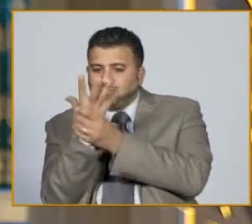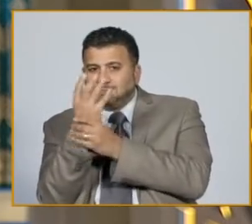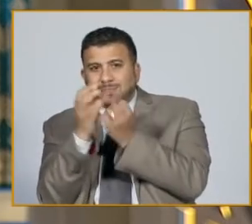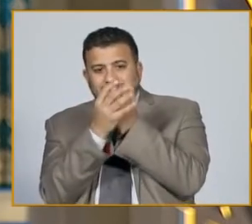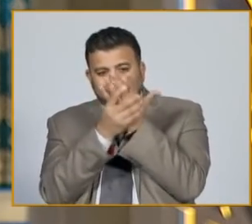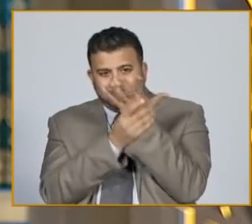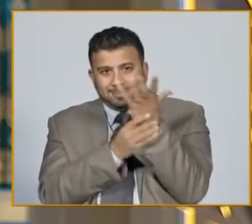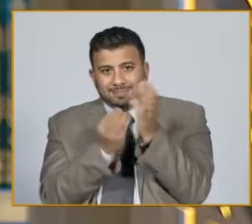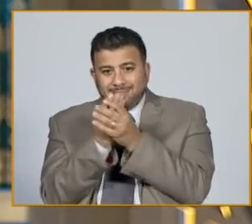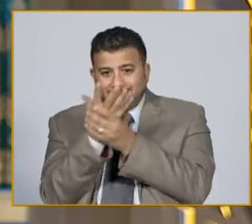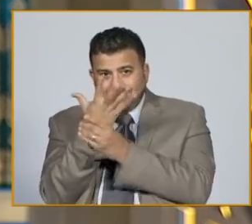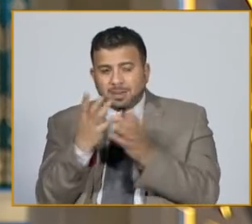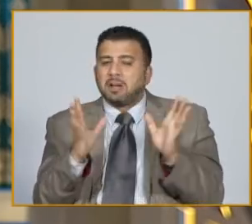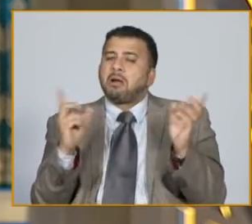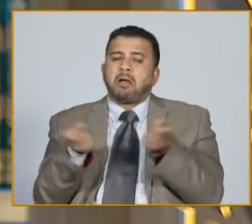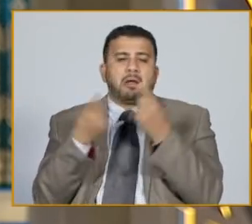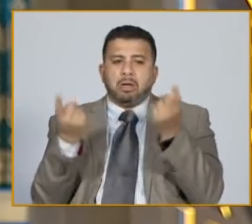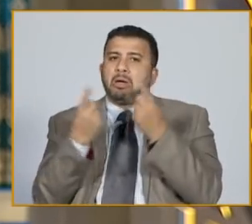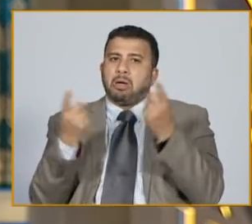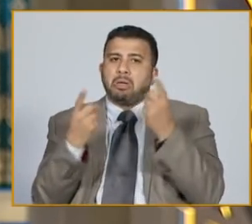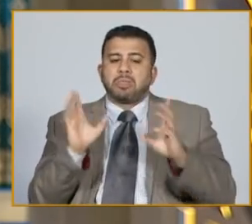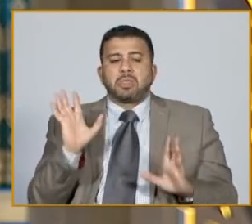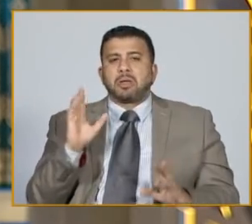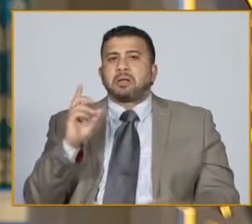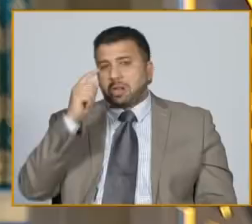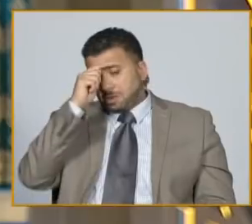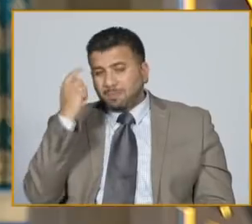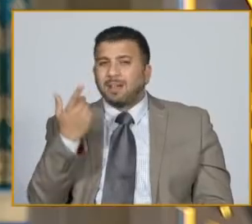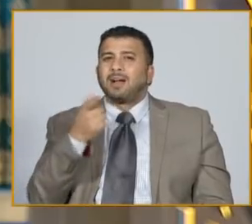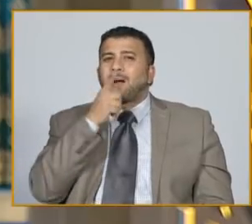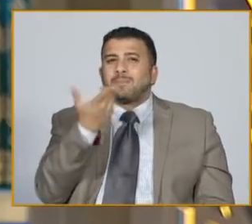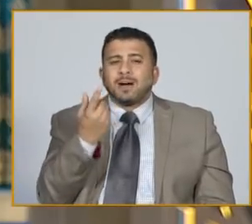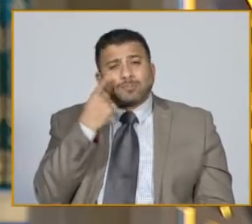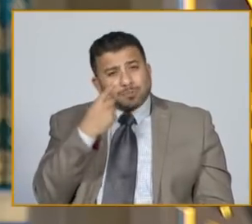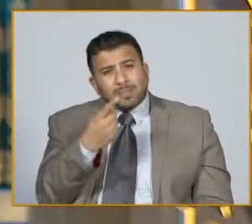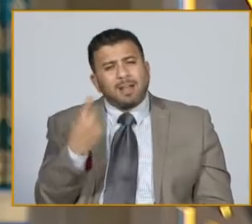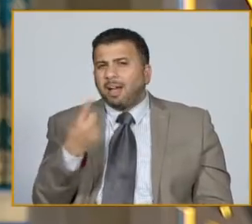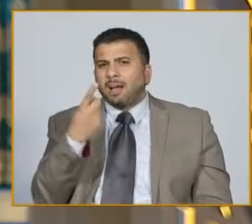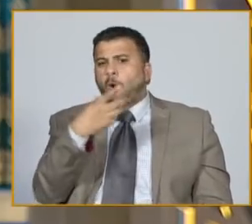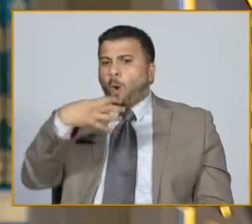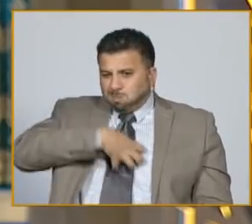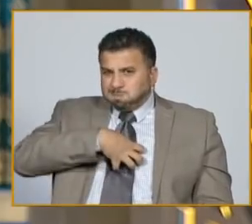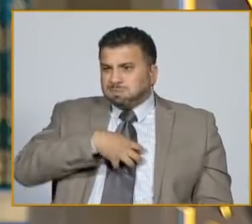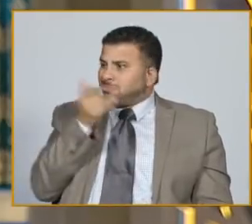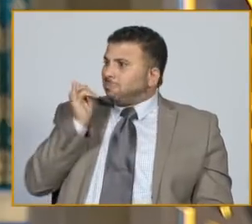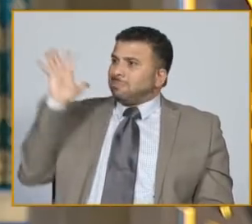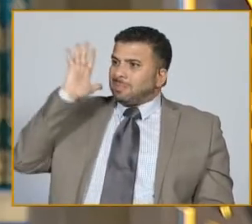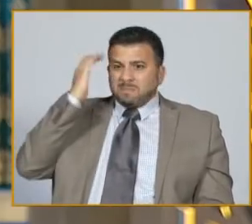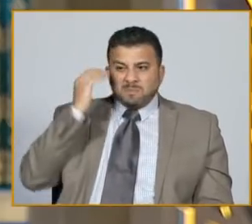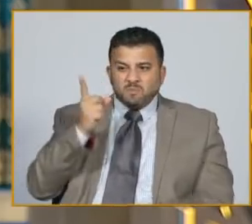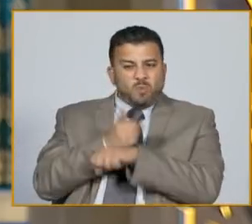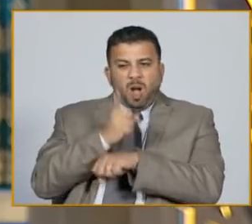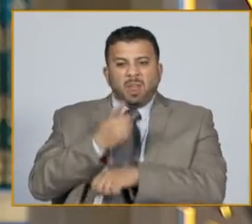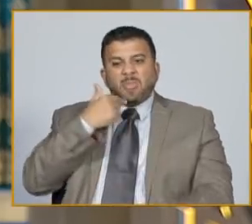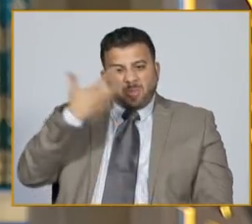ولا كذا. قصدي أنا لما أقول لك هذا الكلام فيها سعة المسألة، فيها سعة، الله يرضى عليك يبارك فيك. فارجعي بارك الله